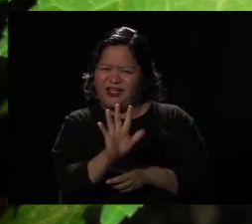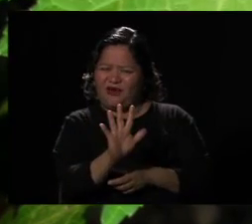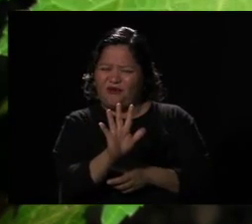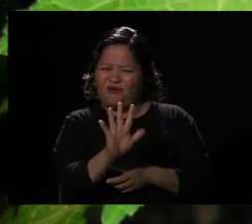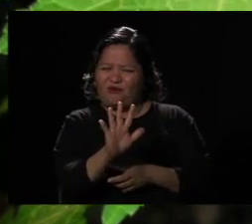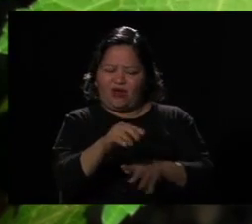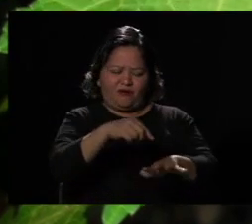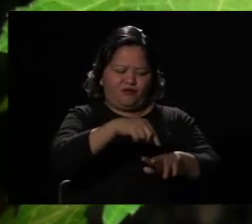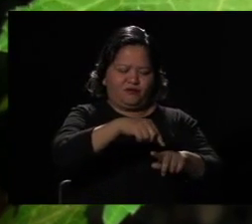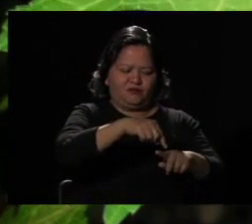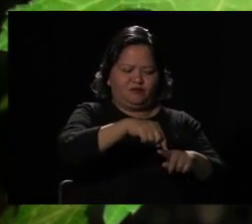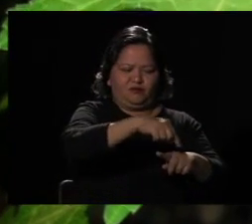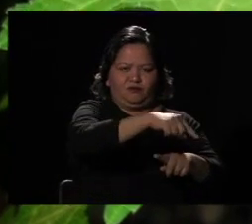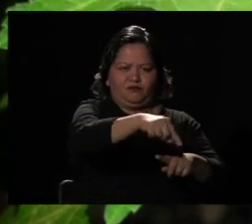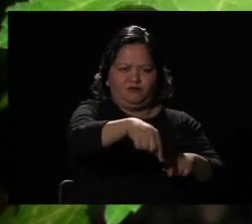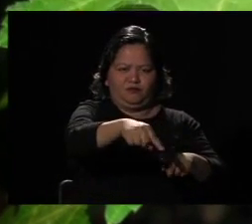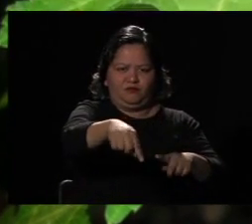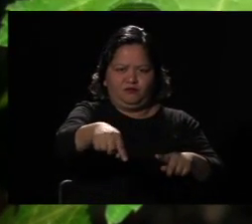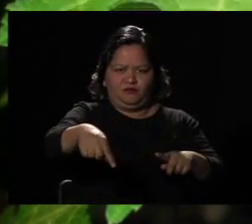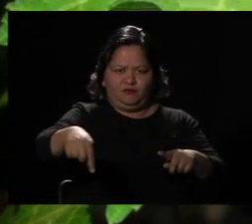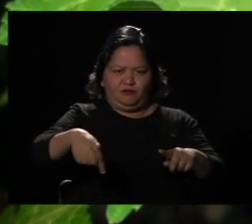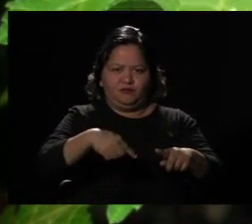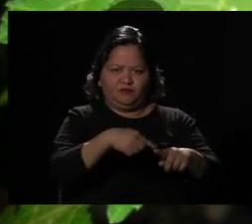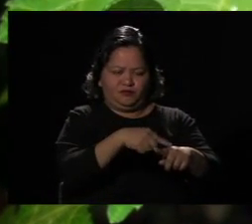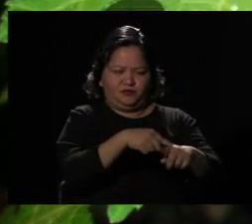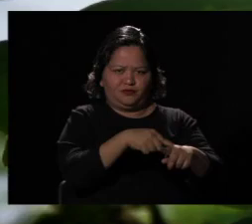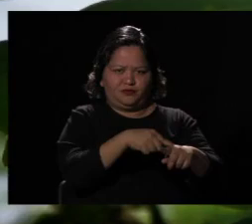5 na hagun dadangsin malabla.